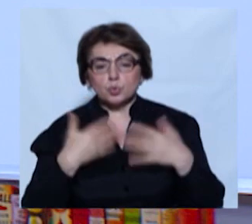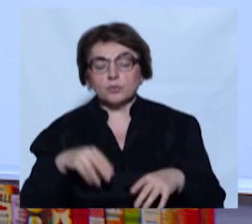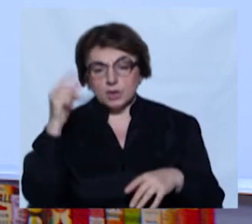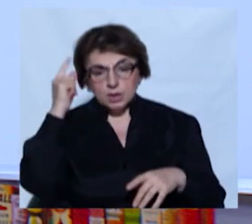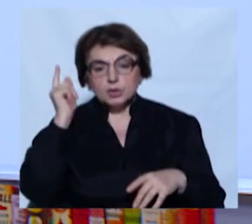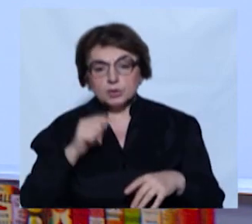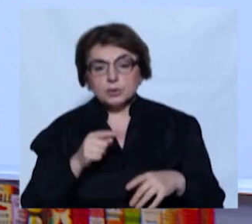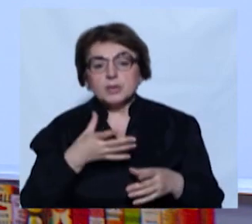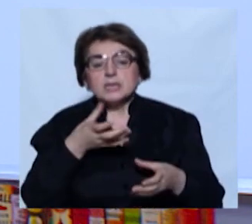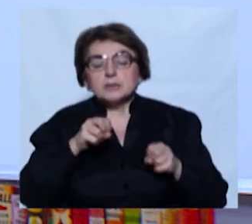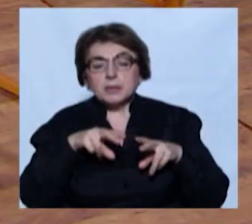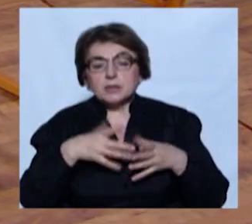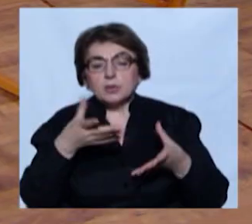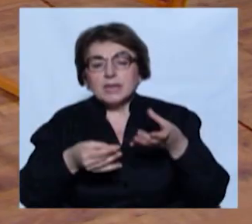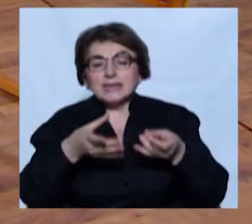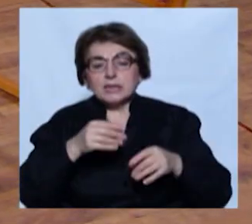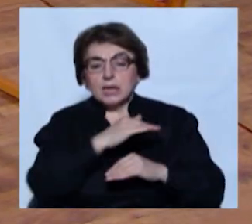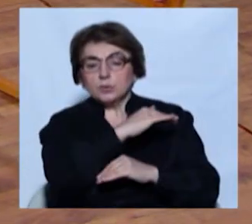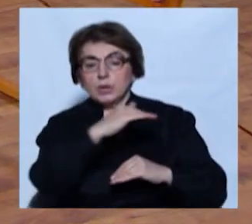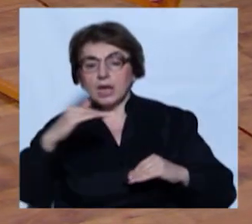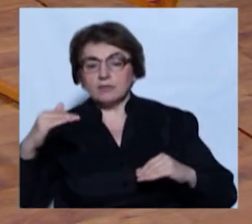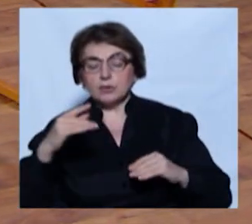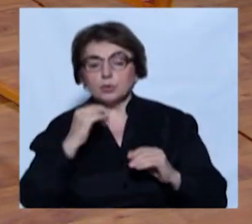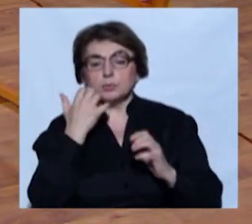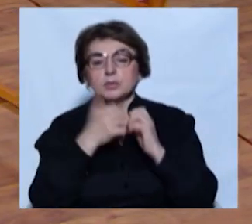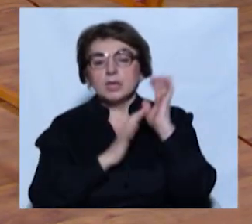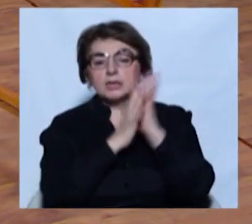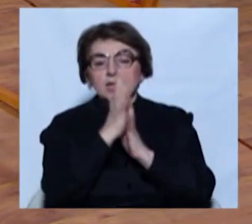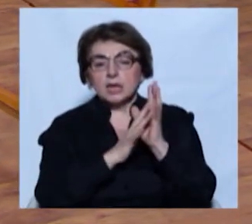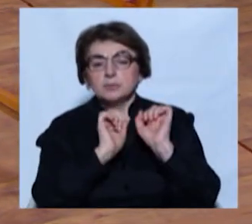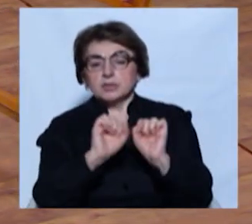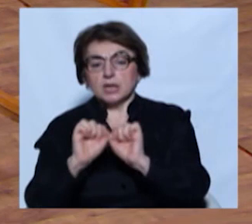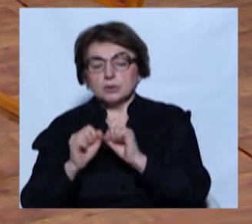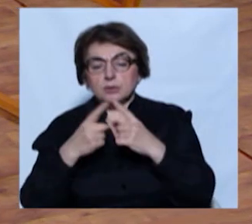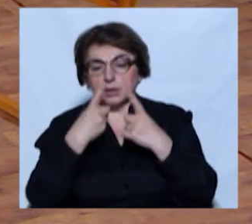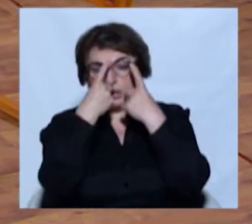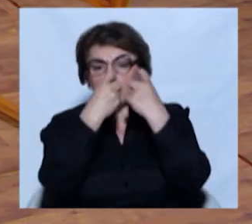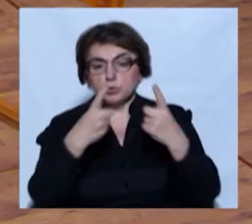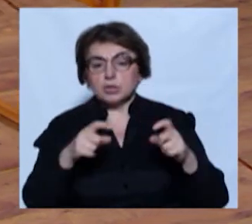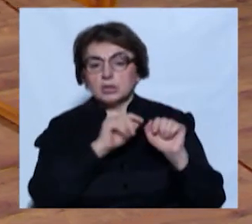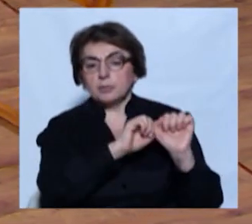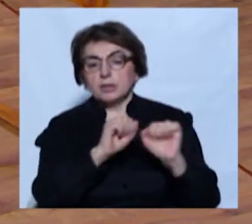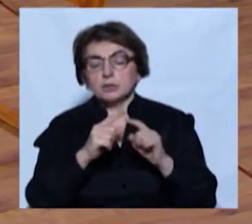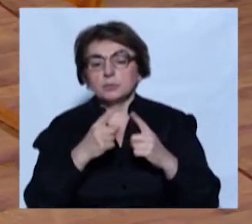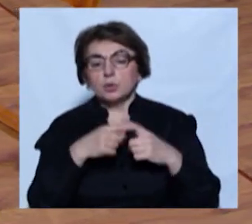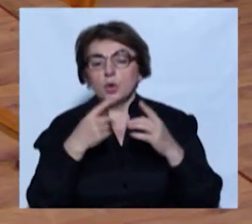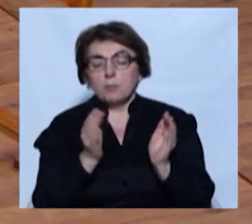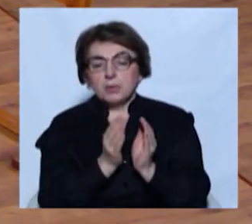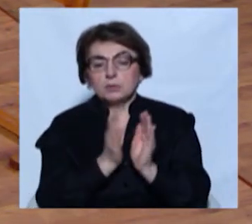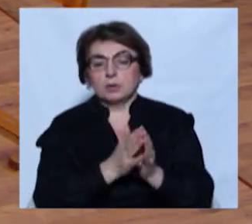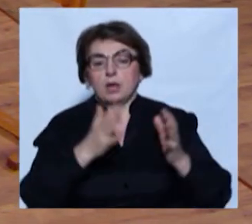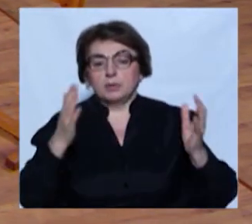ცნობილი ტენიანი ეკვატორული ტყეების და იმ ტერიტორიების დაცული კატეგორიებად გამოცხადება და გაფართოება.